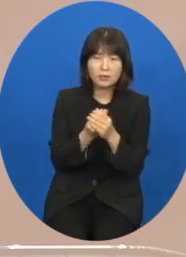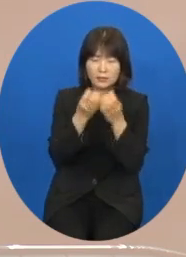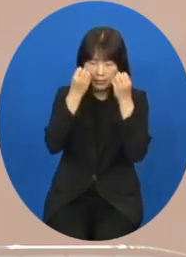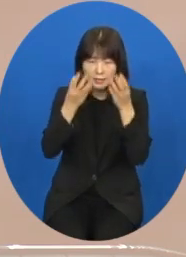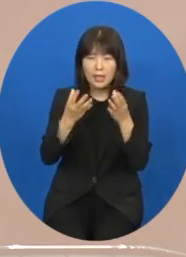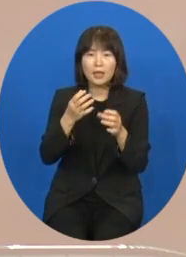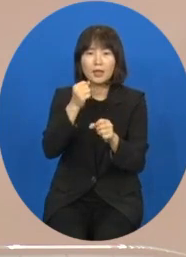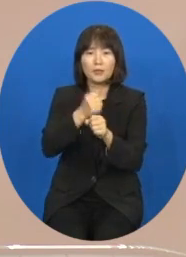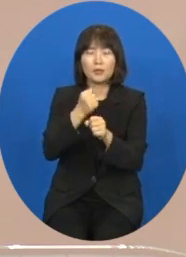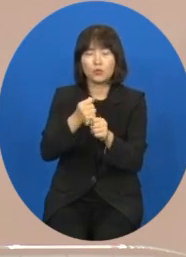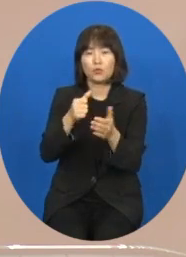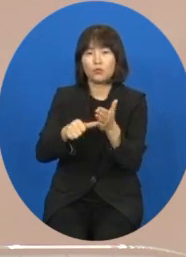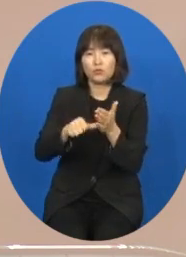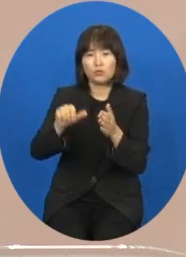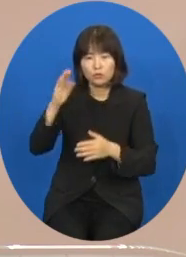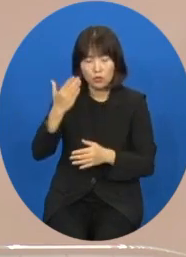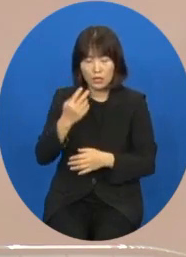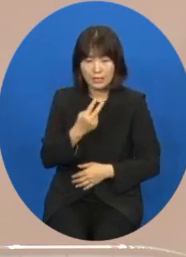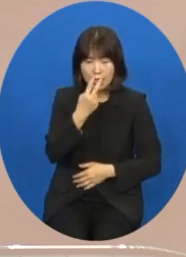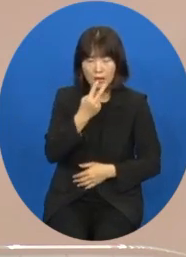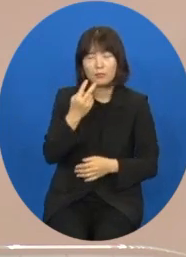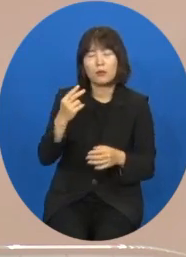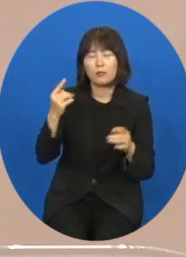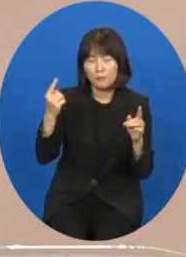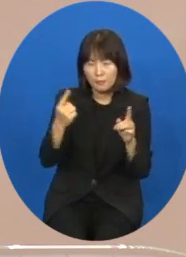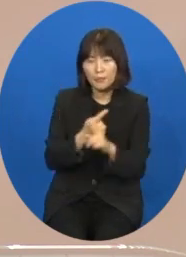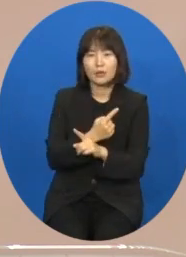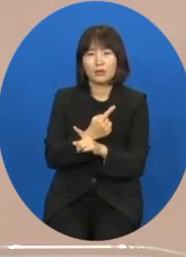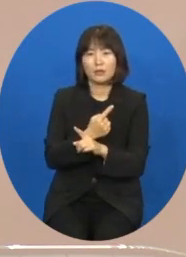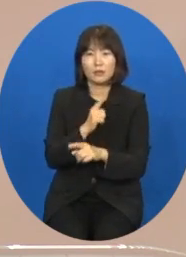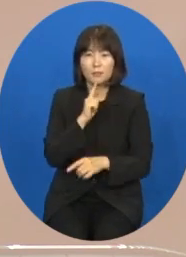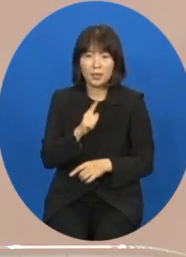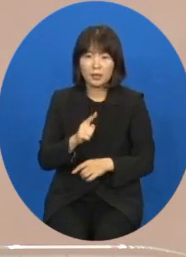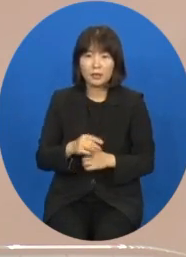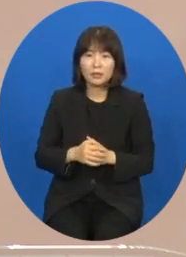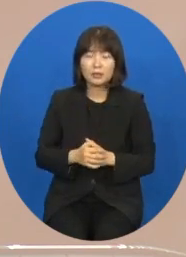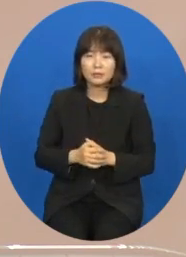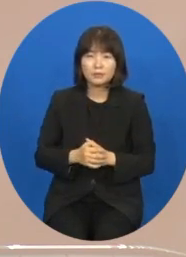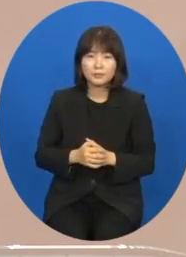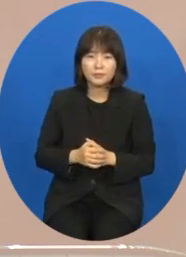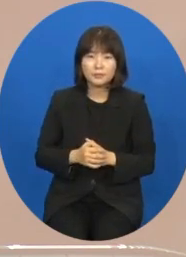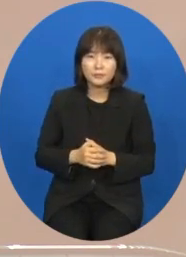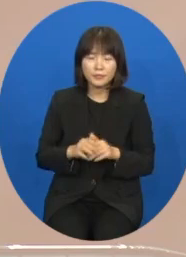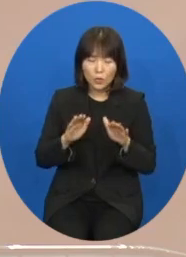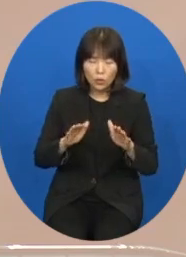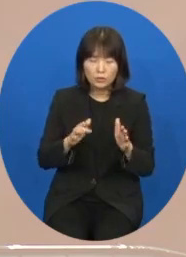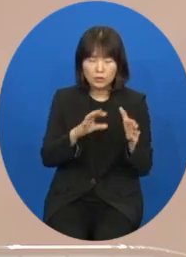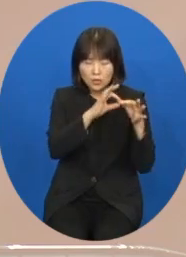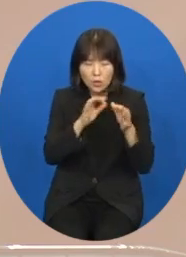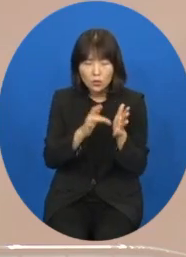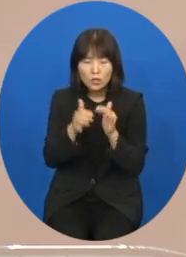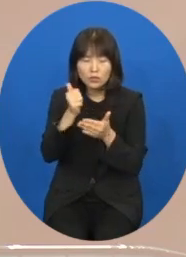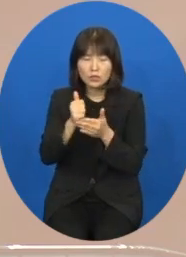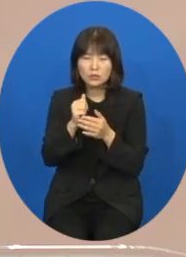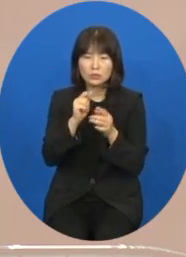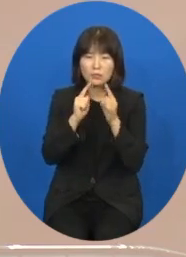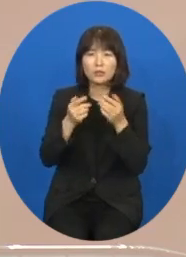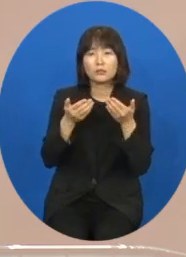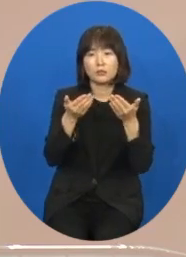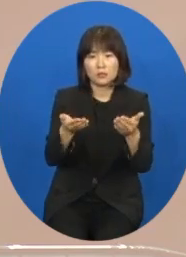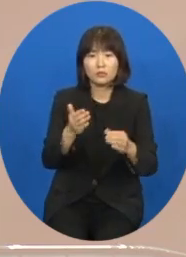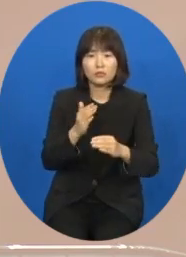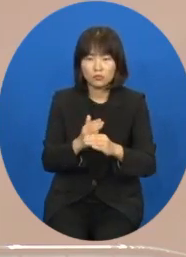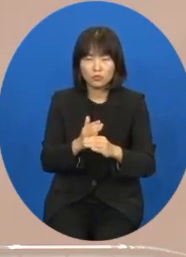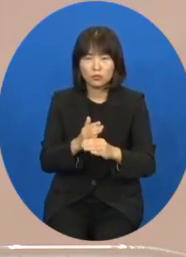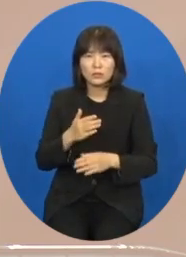피조물이라 생명이 바뀌었다는 겁니다. 그 말씀을 지금 예수님이 오늘 계속 말씀하고 있는 거예요.